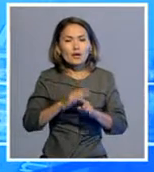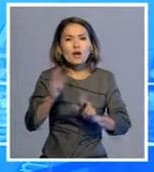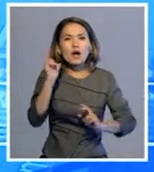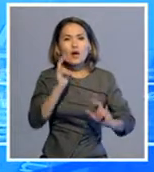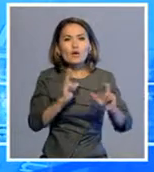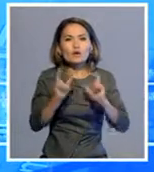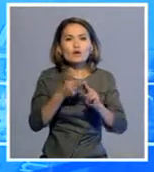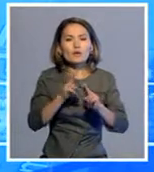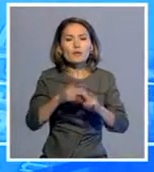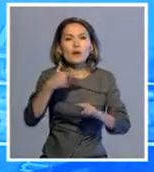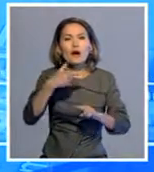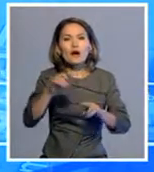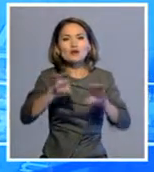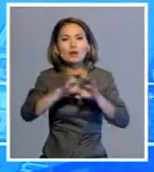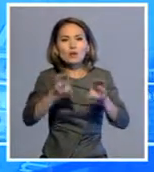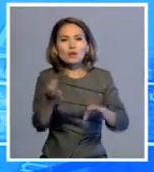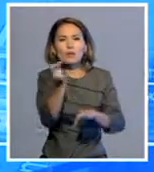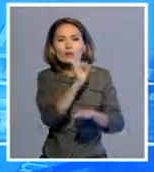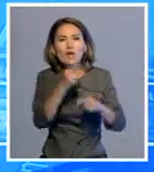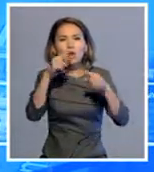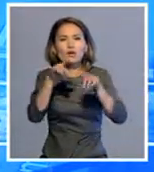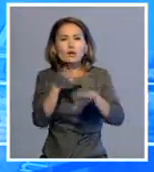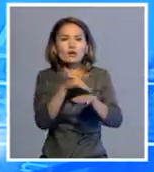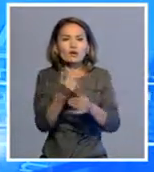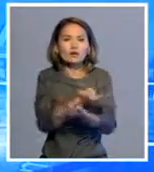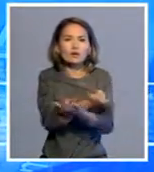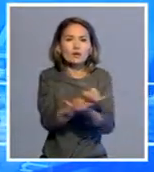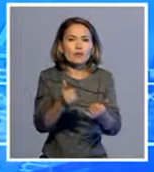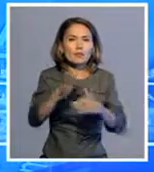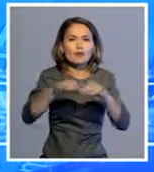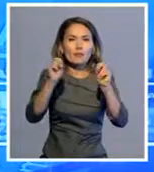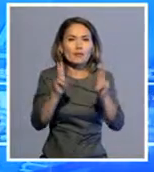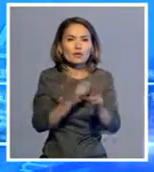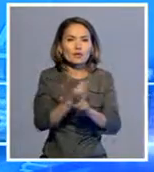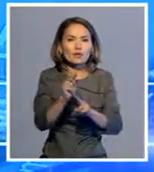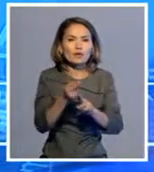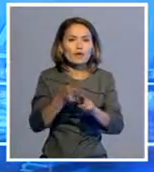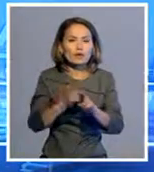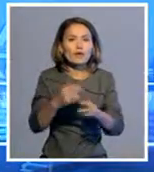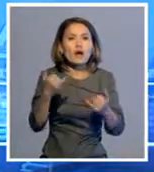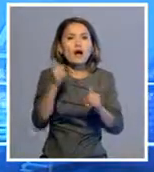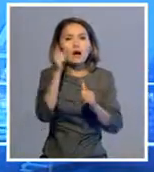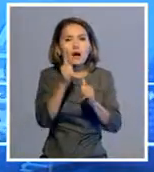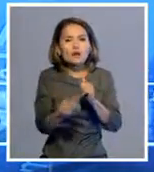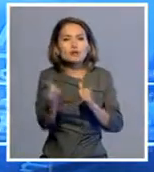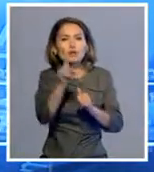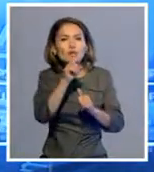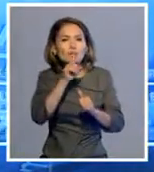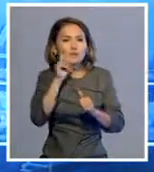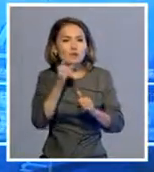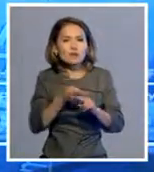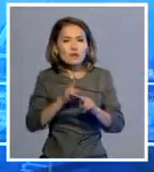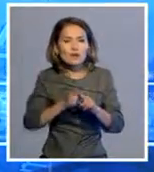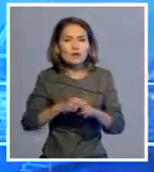газ құбырларын пайдалану және техникалық қызмет көрсету мамандығын ашты. Бір ерекшелігі, бұл факультетті тәмамдаған әрбір студент Интергаз Орталық